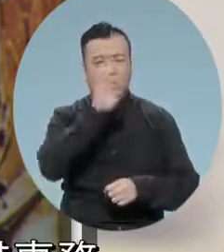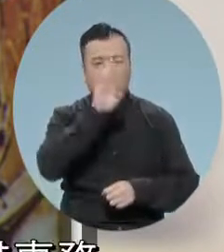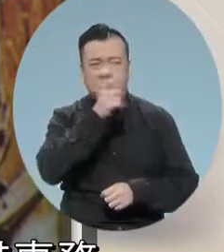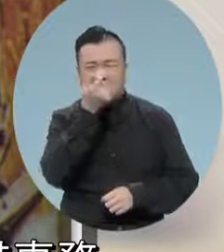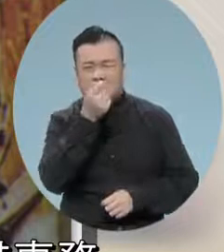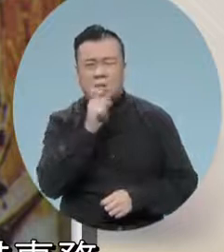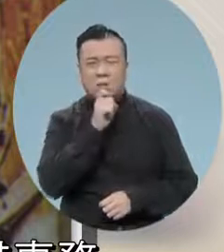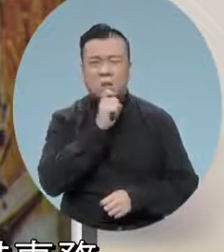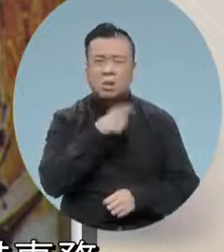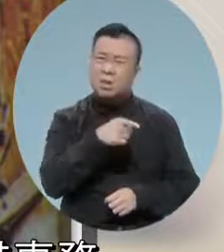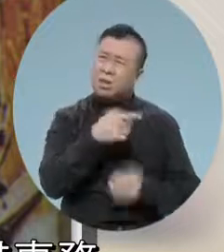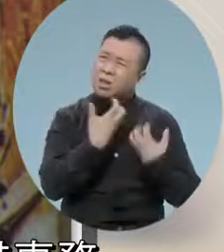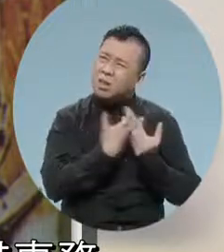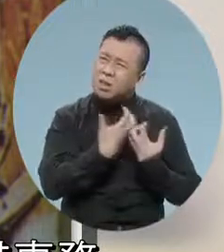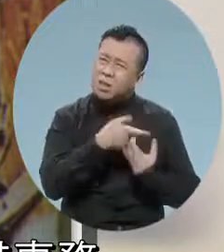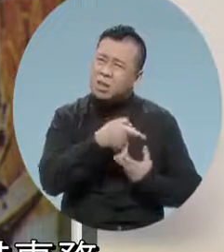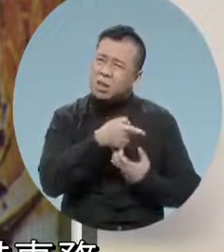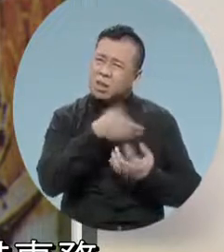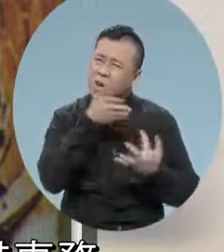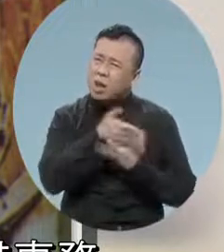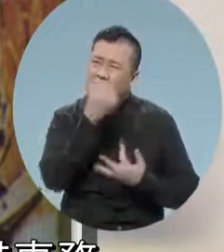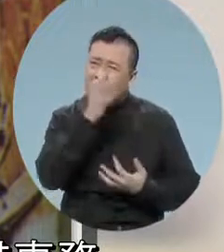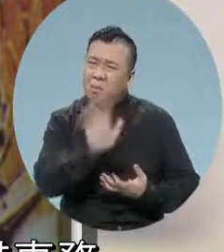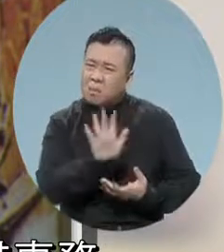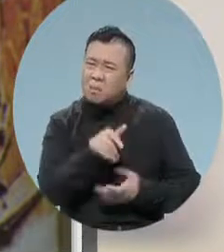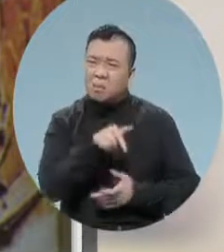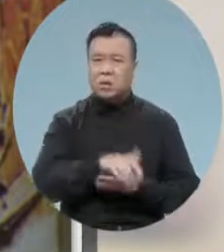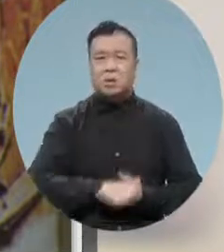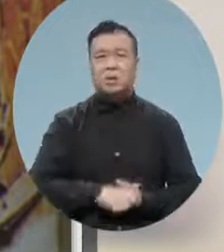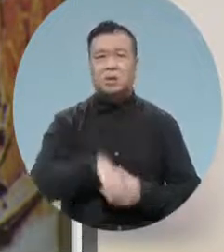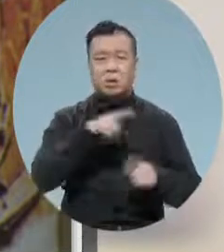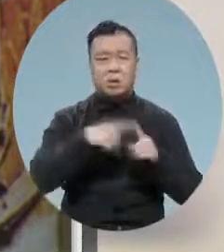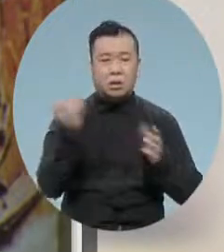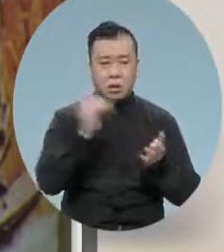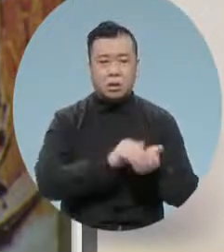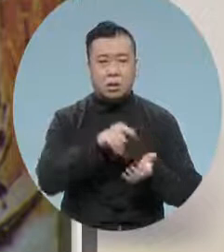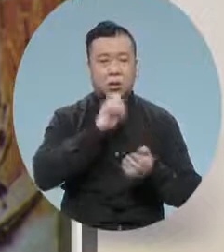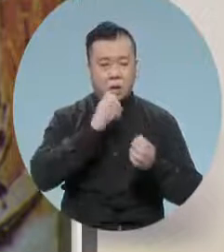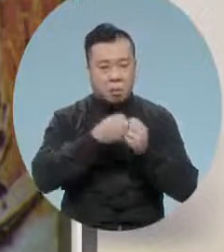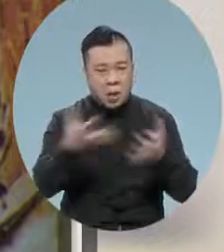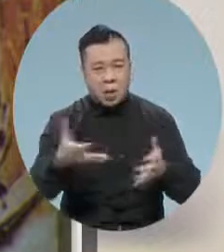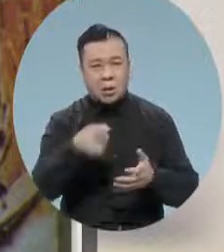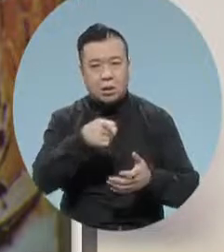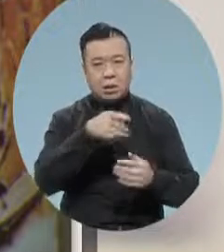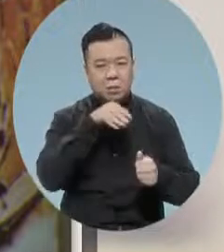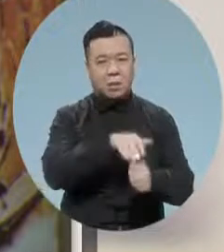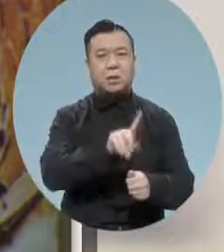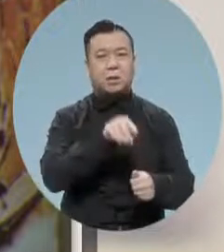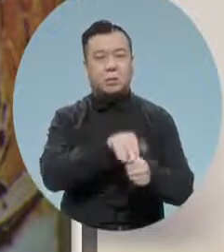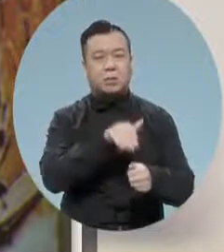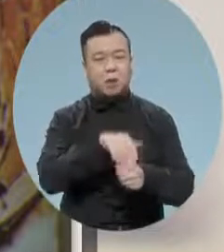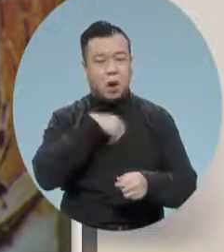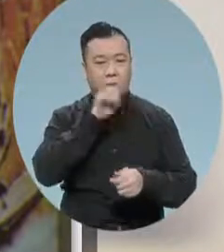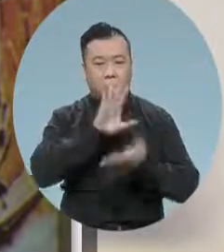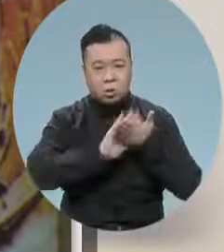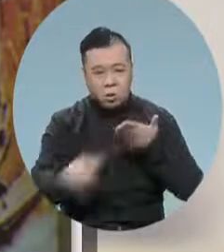就覺得佢哋都唔應該干預香港，唔應該處理香港事務，直至到真係爆大禍啦，先真係逼到咧，我哋要講得好